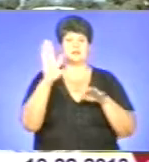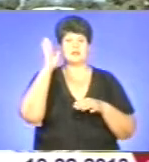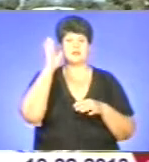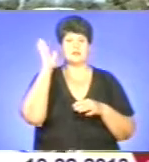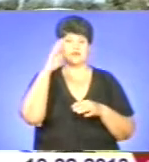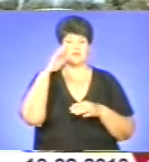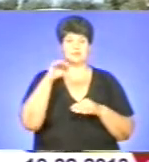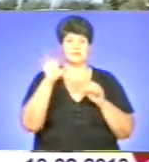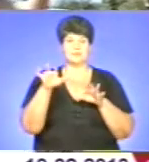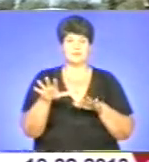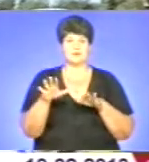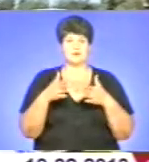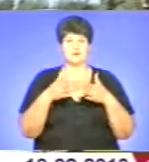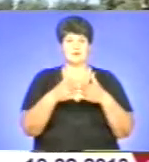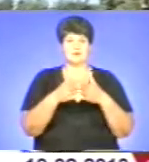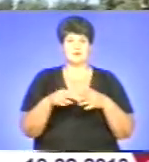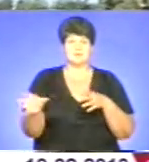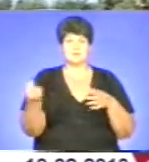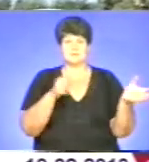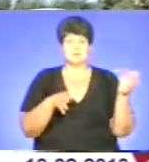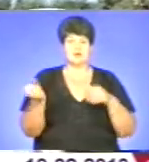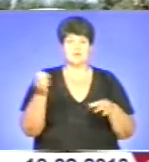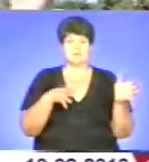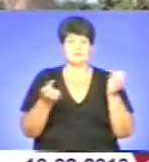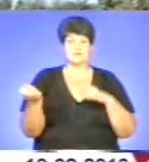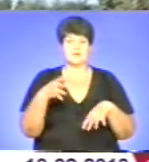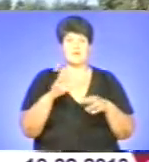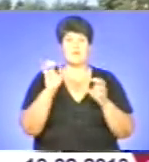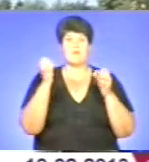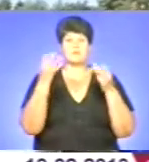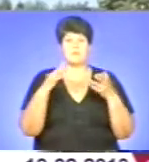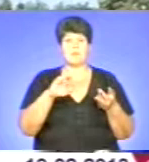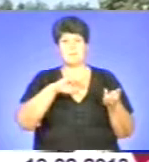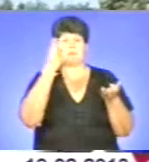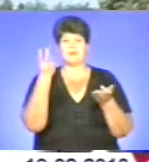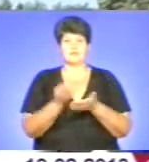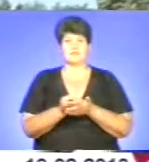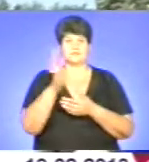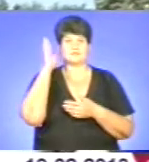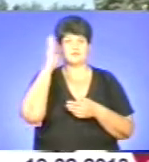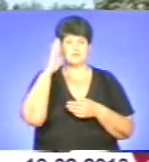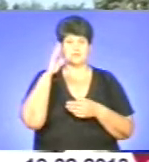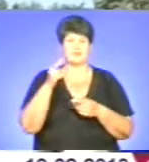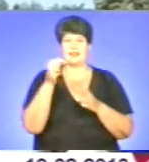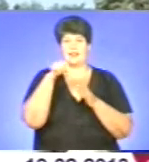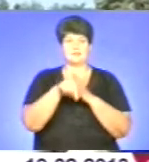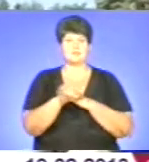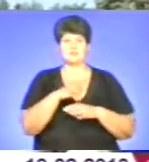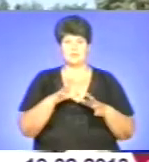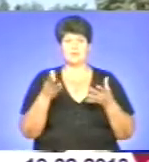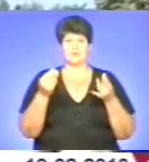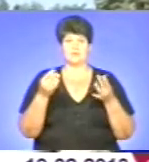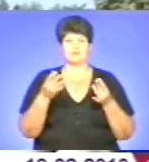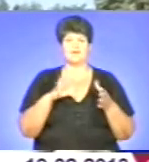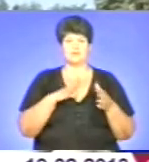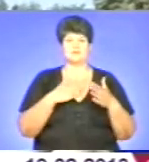мною перебував на лодці настільки підбирав качки з води що просто перевернувся що вона в водичку ну правда не було глибоко намочився але він